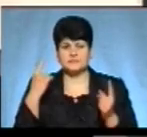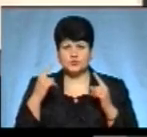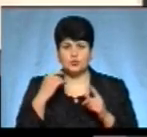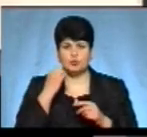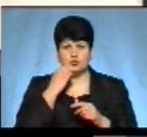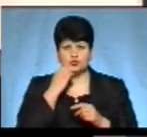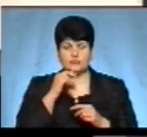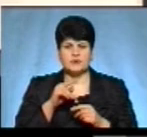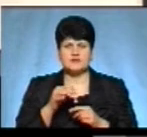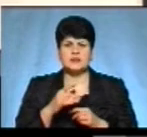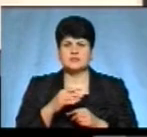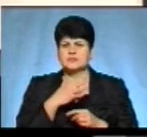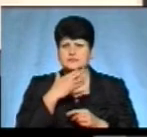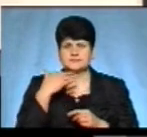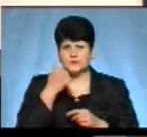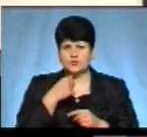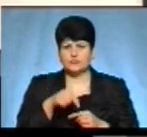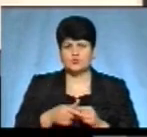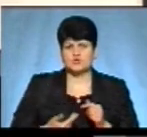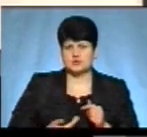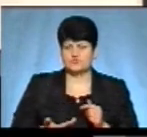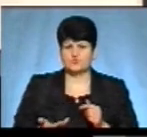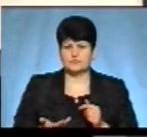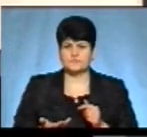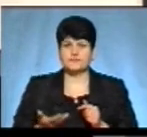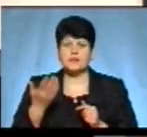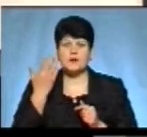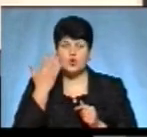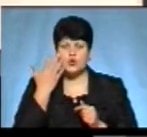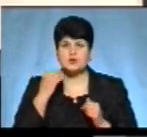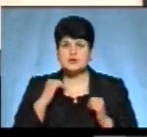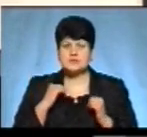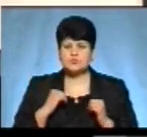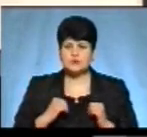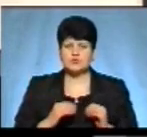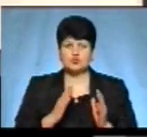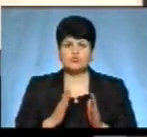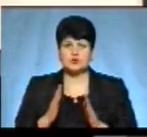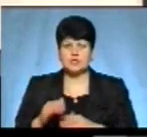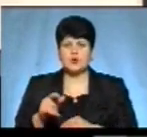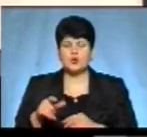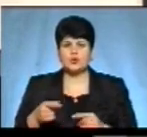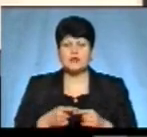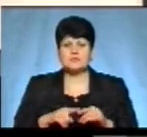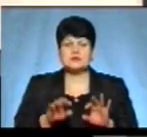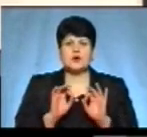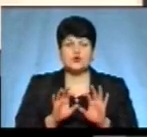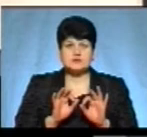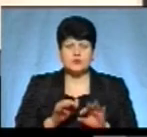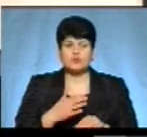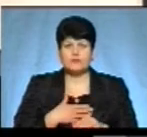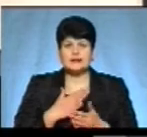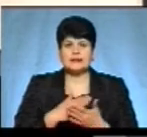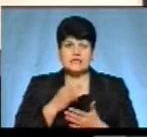там вже сотнями років тут живуть. Ви знаєте, коли в спокійному режимі людям це розказувати, в мене є